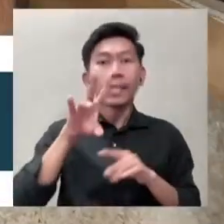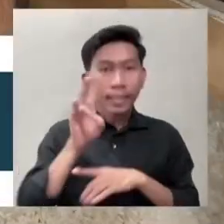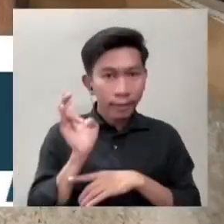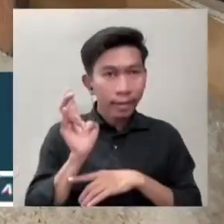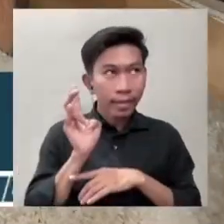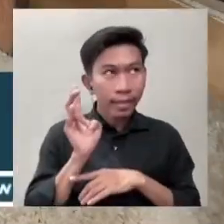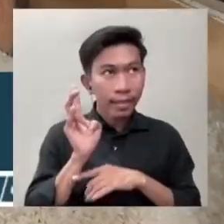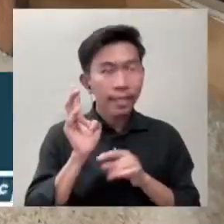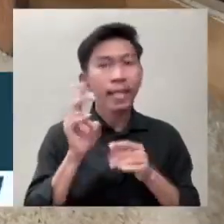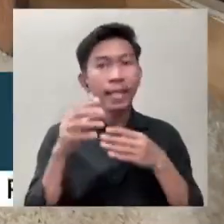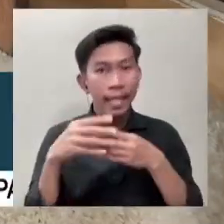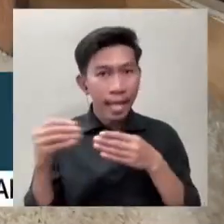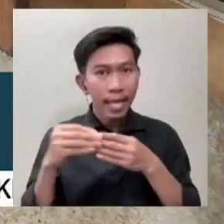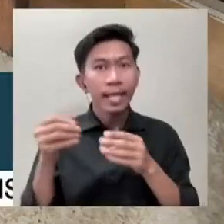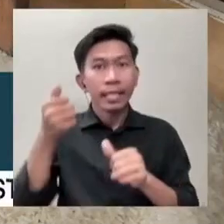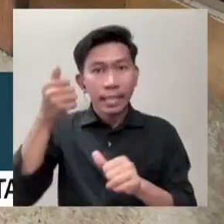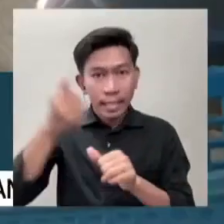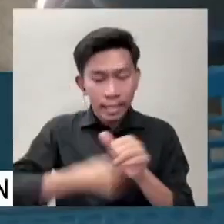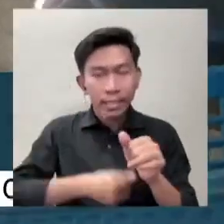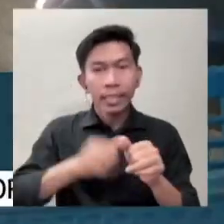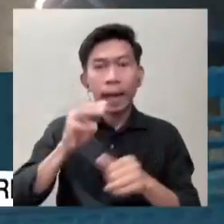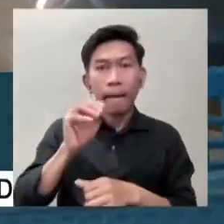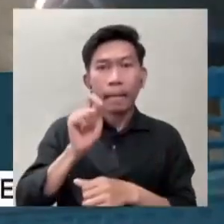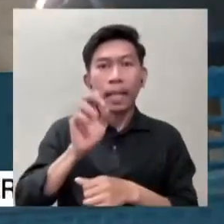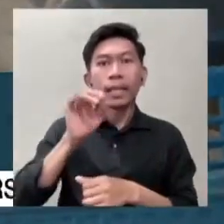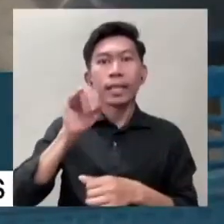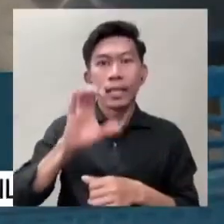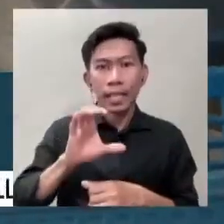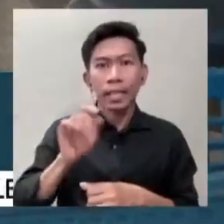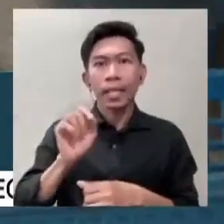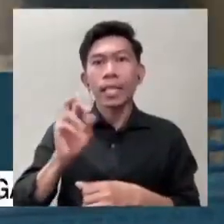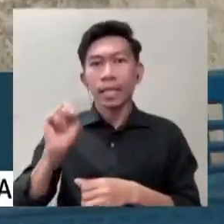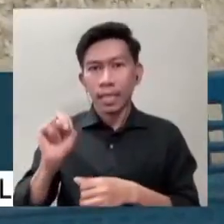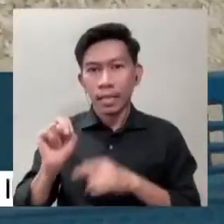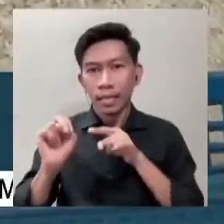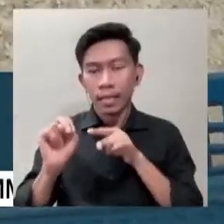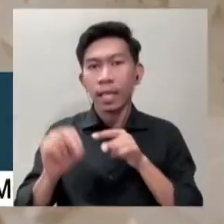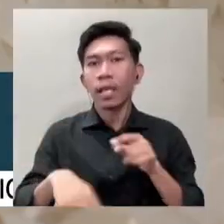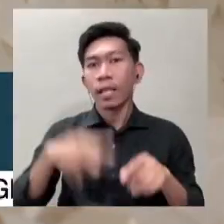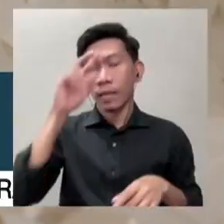700 dollars per metric tons, no? Ang Vietnam umakyat ng